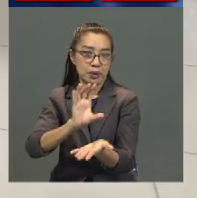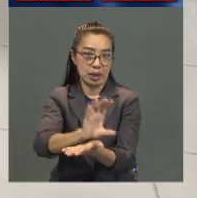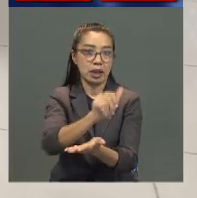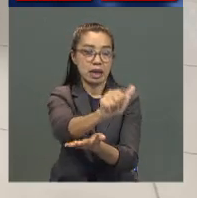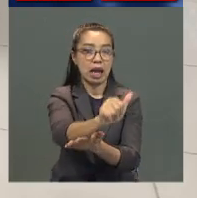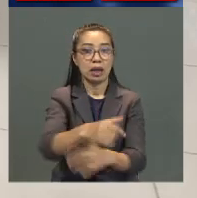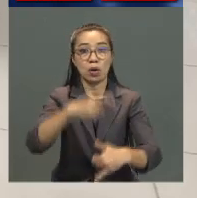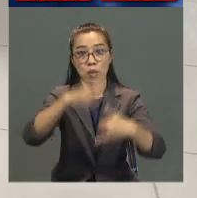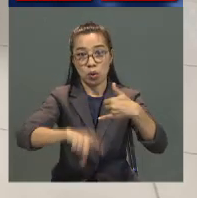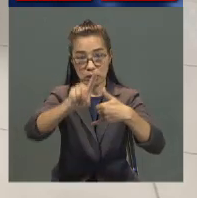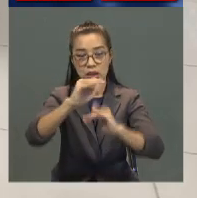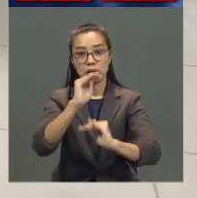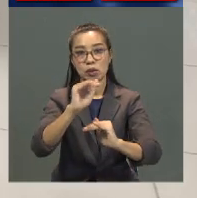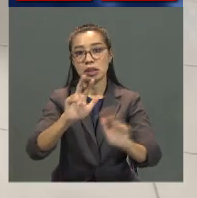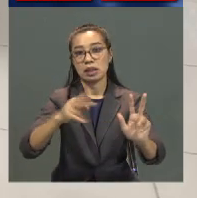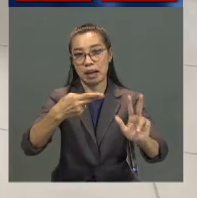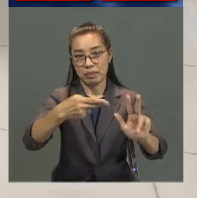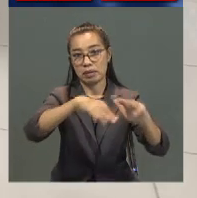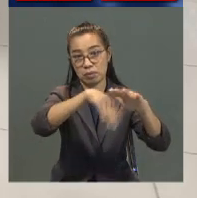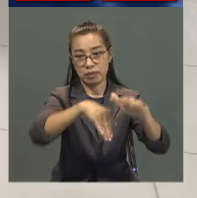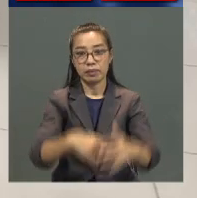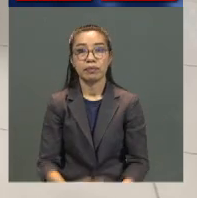ตามระเบียบของกระทรวงแรงงานว่าด้วยการบริหารกองทุนเพื่อช่วยเหลือคนหางานไปทำงานในต่างประเทศพุทธศักราช๒๕๔๙แรงงานที่เป็นสมาชิกกองทุนจะได้รับการช่วยเหลือจากกองทุนเป็นค่ามหาในต่างประเทศค่าที่พักค่าอาหารค่ารักษาพยาบาลและค่าใช้จ่ายอื่นที่จำเป็นเท่าที่จ่ายจริงไม่เกิน30,000บาทปลัดกระทรวงแรงงานบวกเพิ่มเติมนะครับว่าแรงงานที่ไปทำงานในต่างประเทศอย่างถูกต้องตามกฎหมายเขตเส้นใต้นะครับอย่างถูกต้องตามกฎหมายและสมัครเป็นสมาชิกกองทุนเพื่อช่วยเหลือคนหางานไปต่างประเทศจะได้รับการสงเราะห์และช่วยเหลือหากประสบปัญหาในต่างประเทศตามอัตราที่กองทุนกำหนดส่วนเรื่องค่าจ้าง